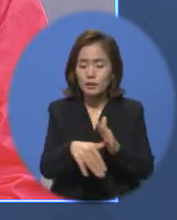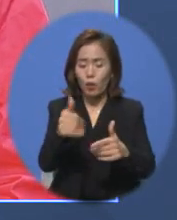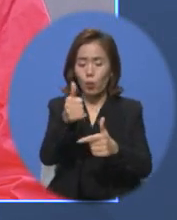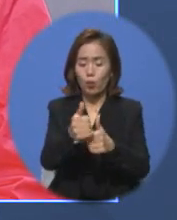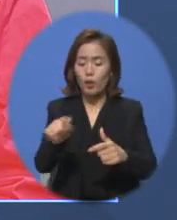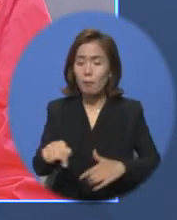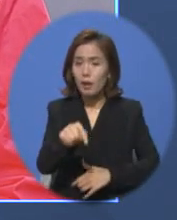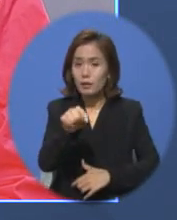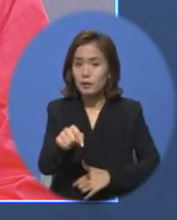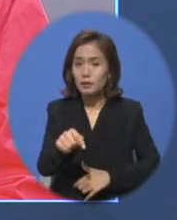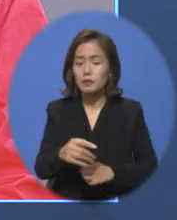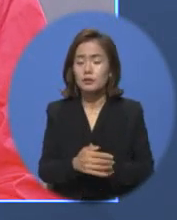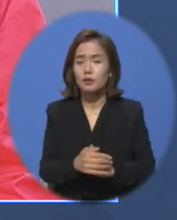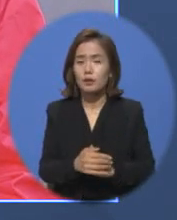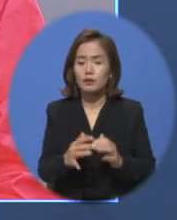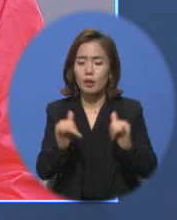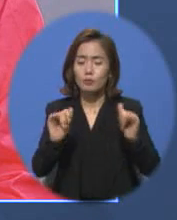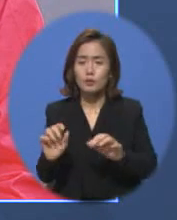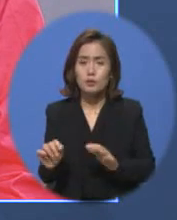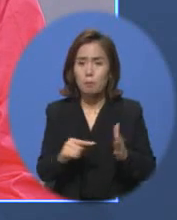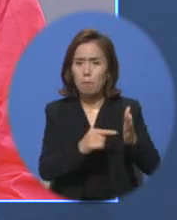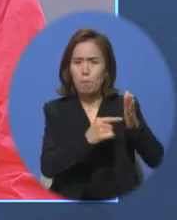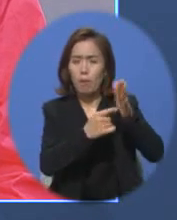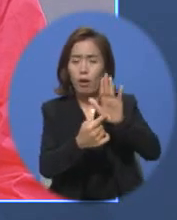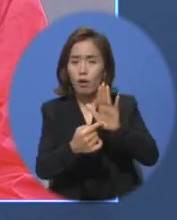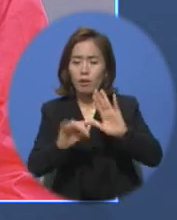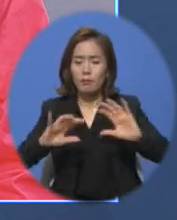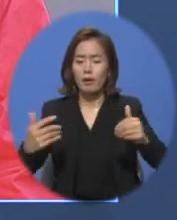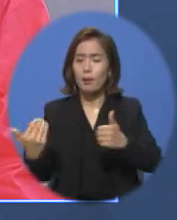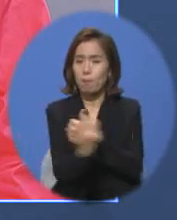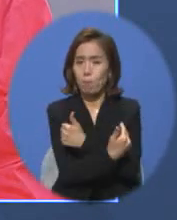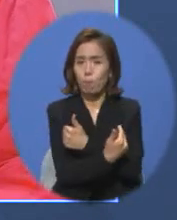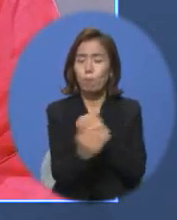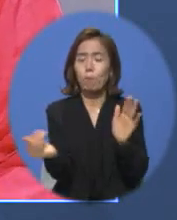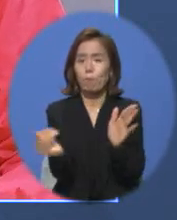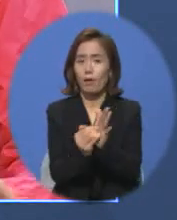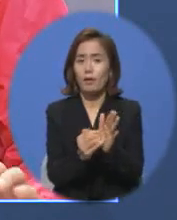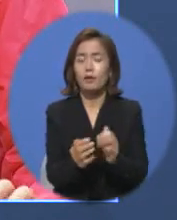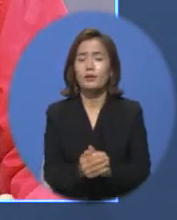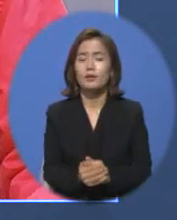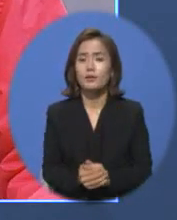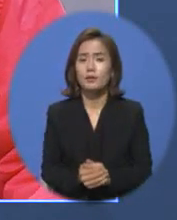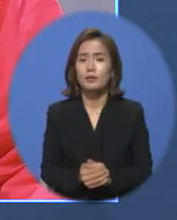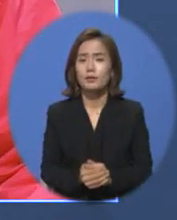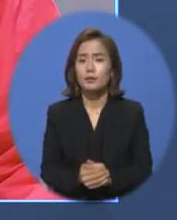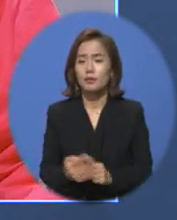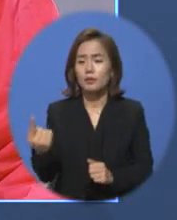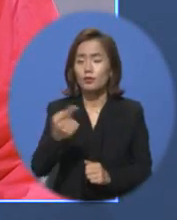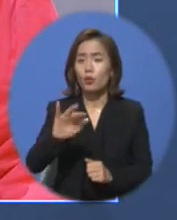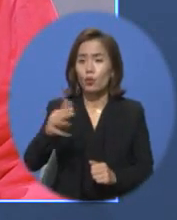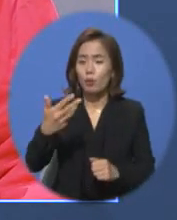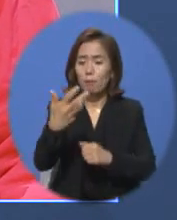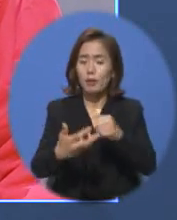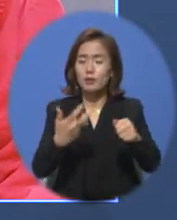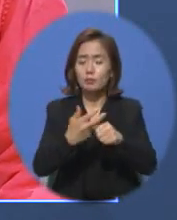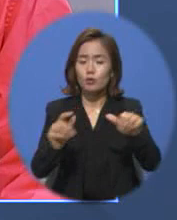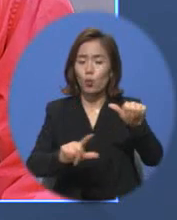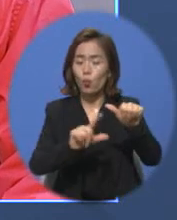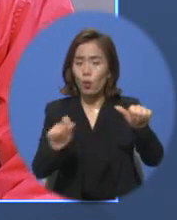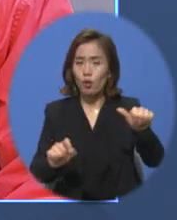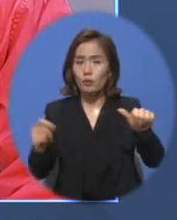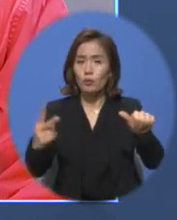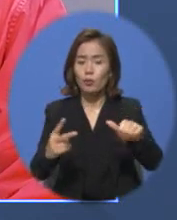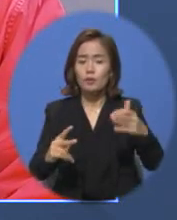지키기위해사람들이일어선곳은바로이곳호남이었습니다 .우리는 조국을지켰습니다.그리고1980년5월부터4